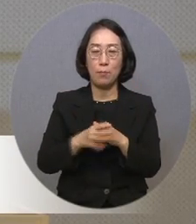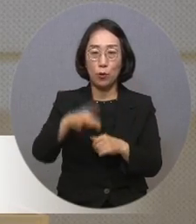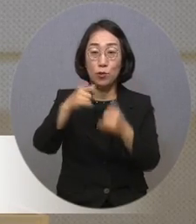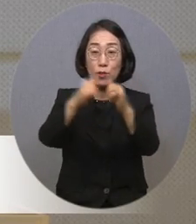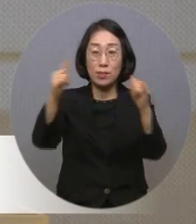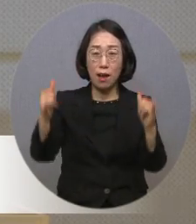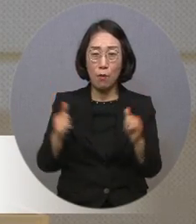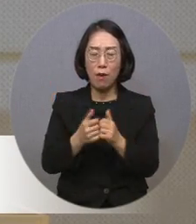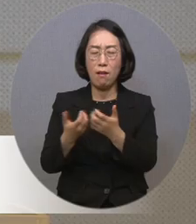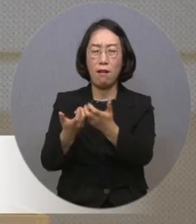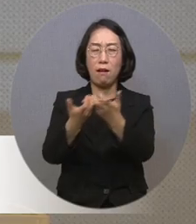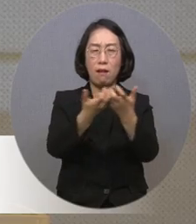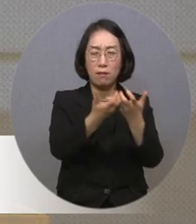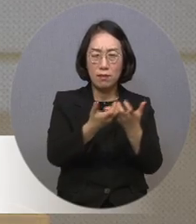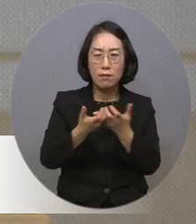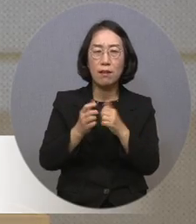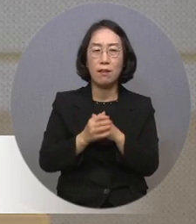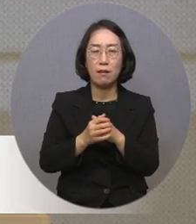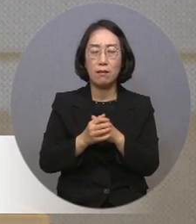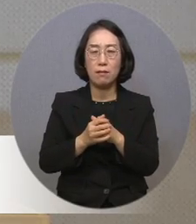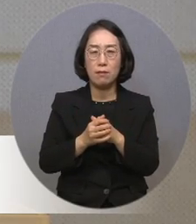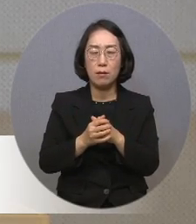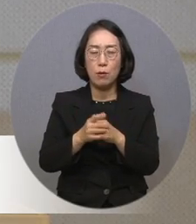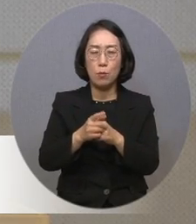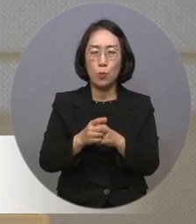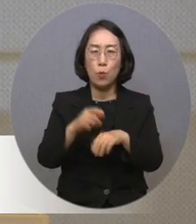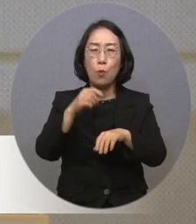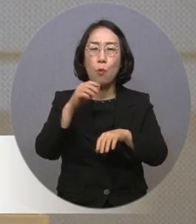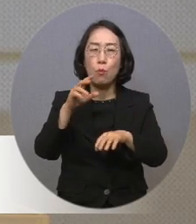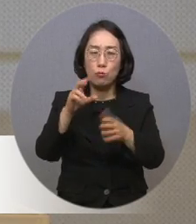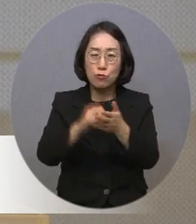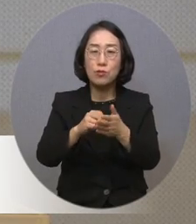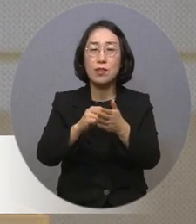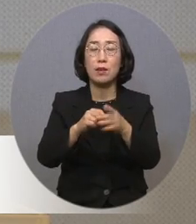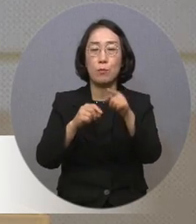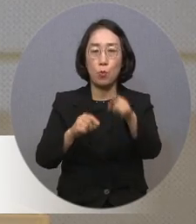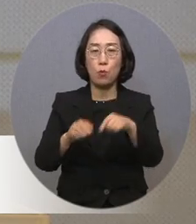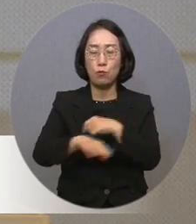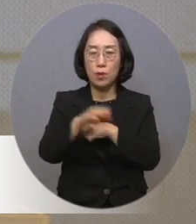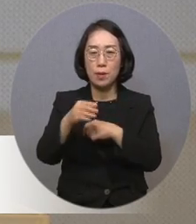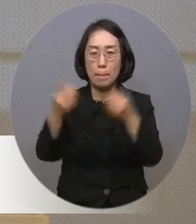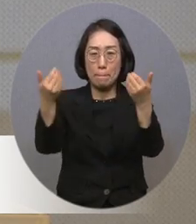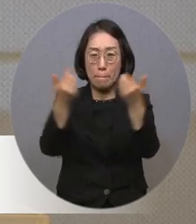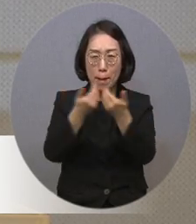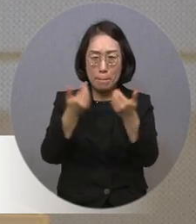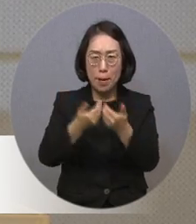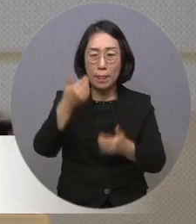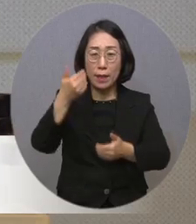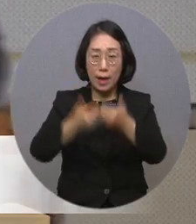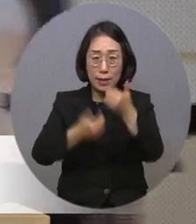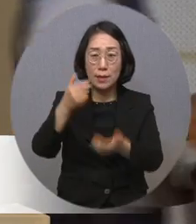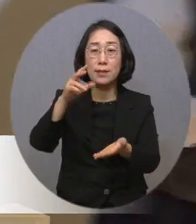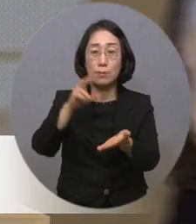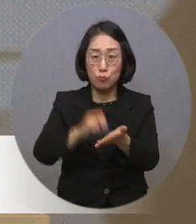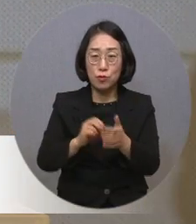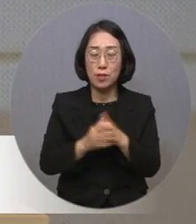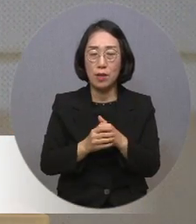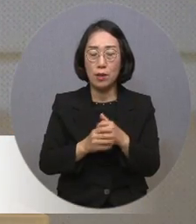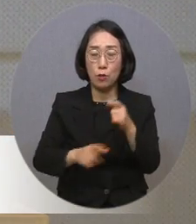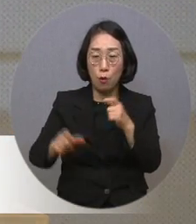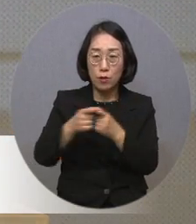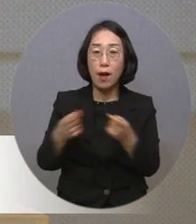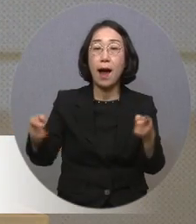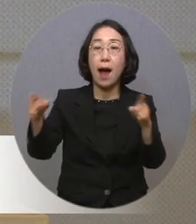사회에 만연되어 있는 또 반드시 풀어내지 않으면 안 될 과제인 우리 극심한 사회 양파를 대해서 더불어 잘 사는